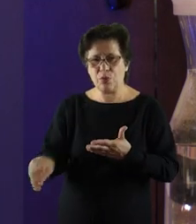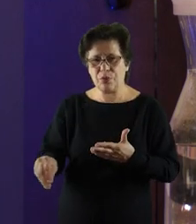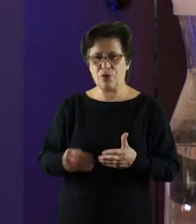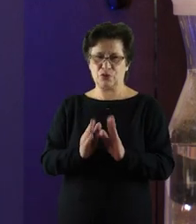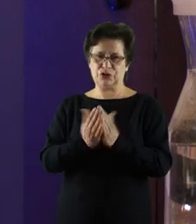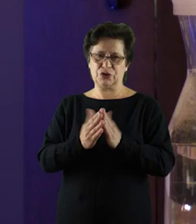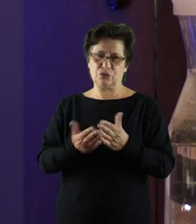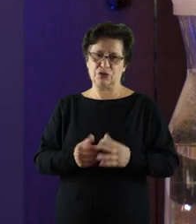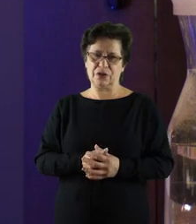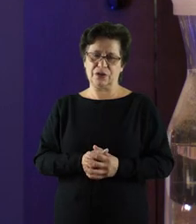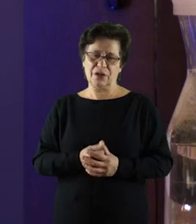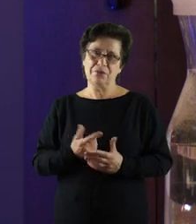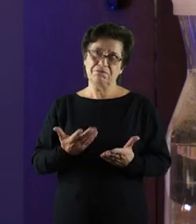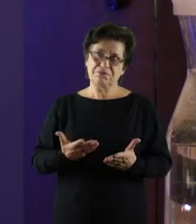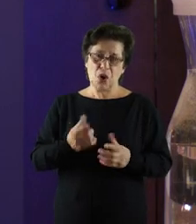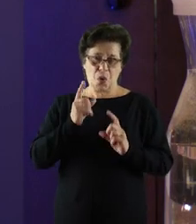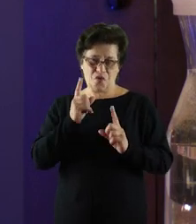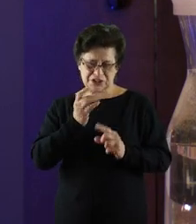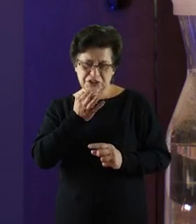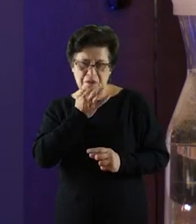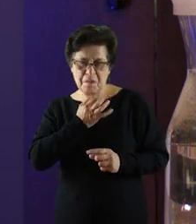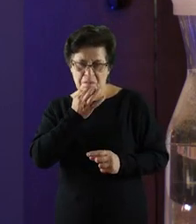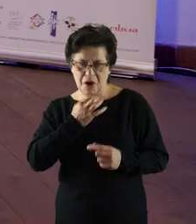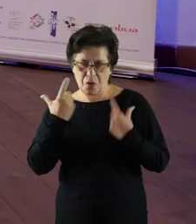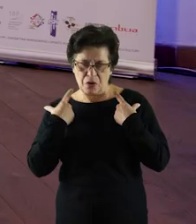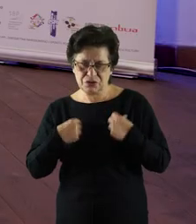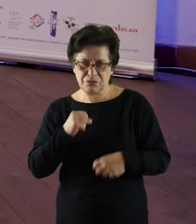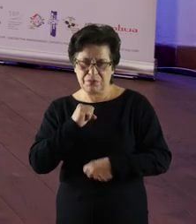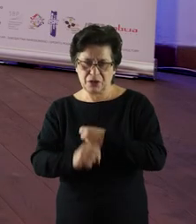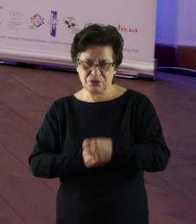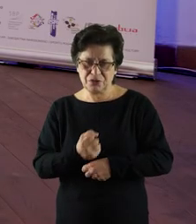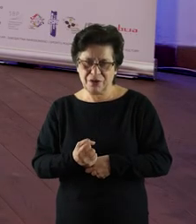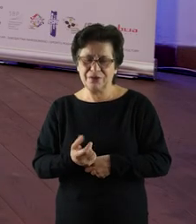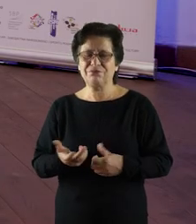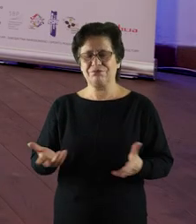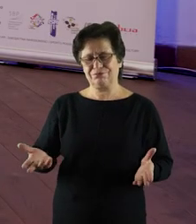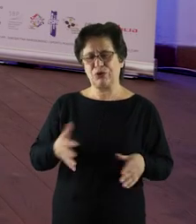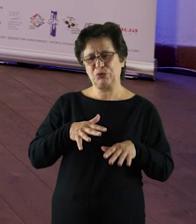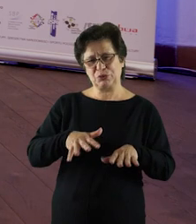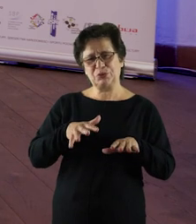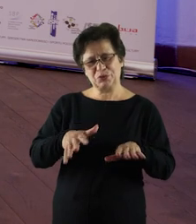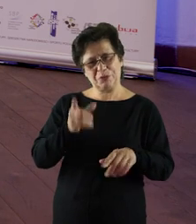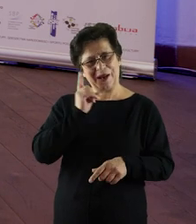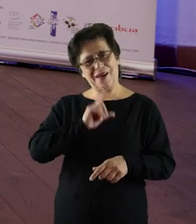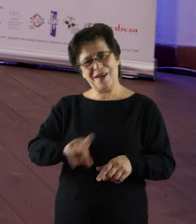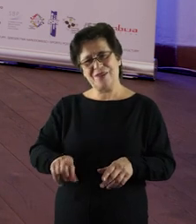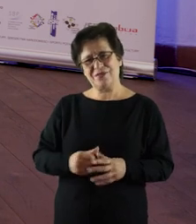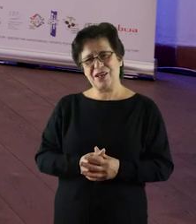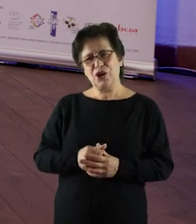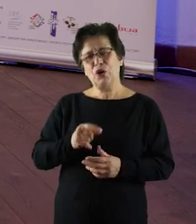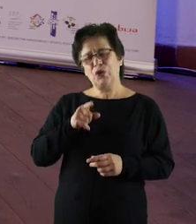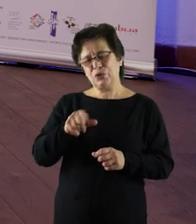Czy uważacie, że mało osób pracuje nad książką? Dużo, prawda? Tak, to